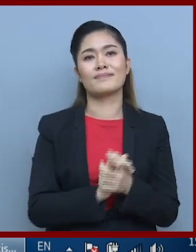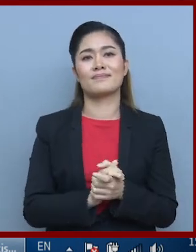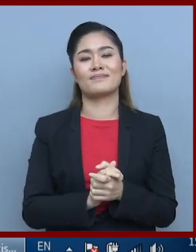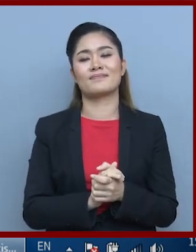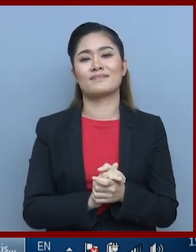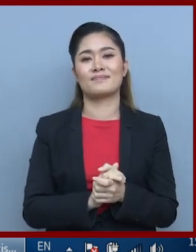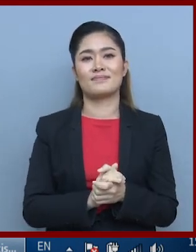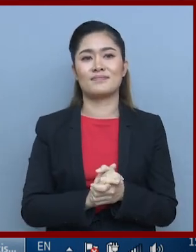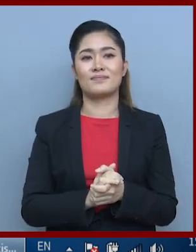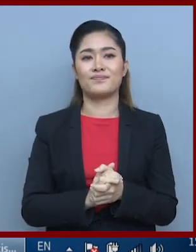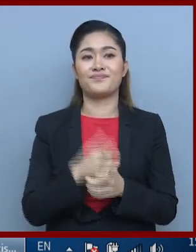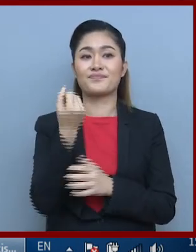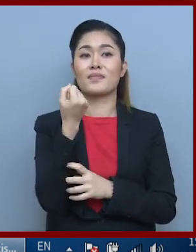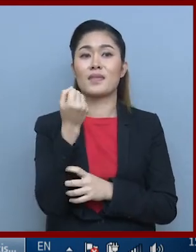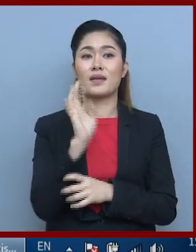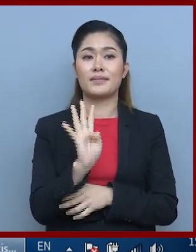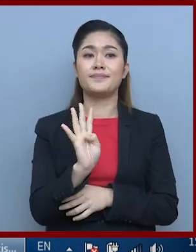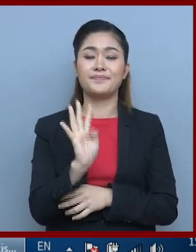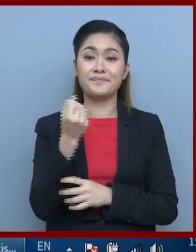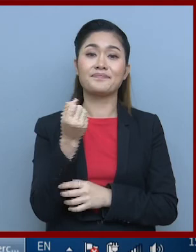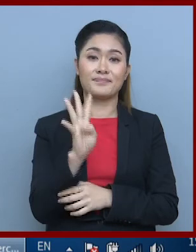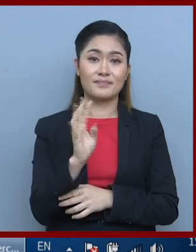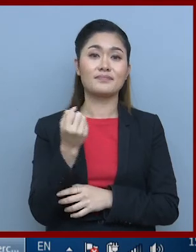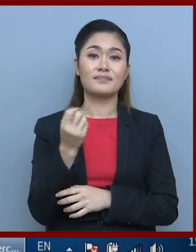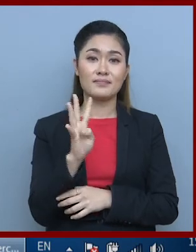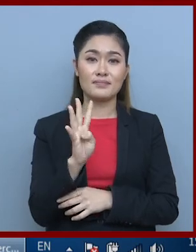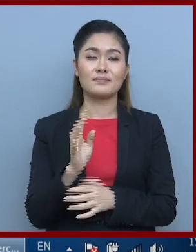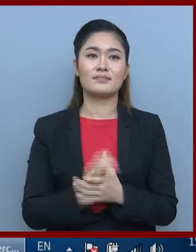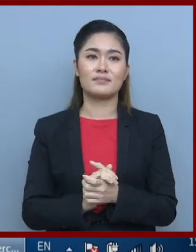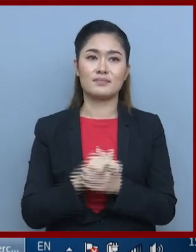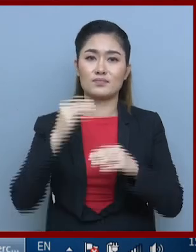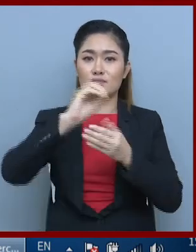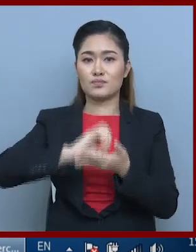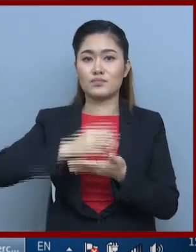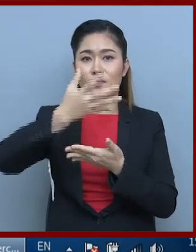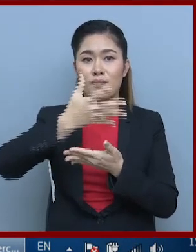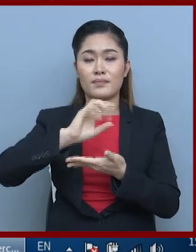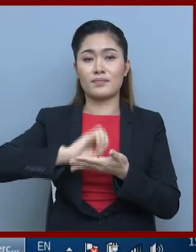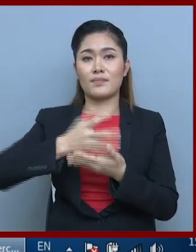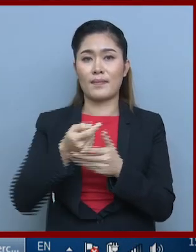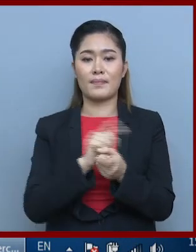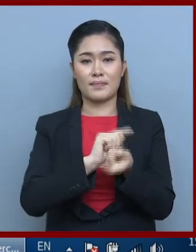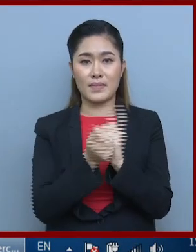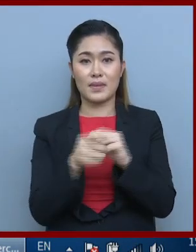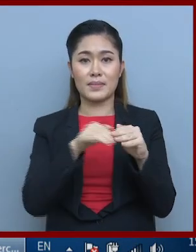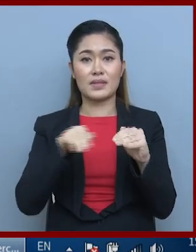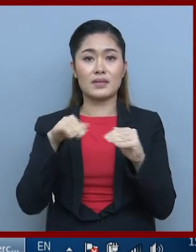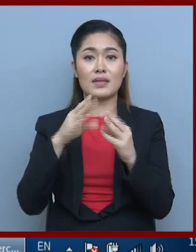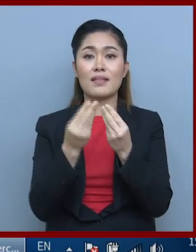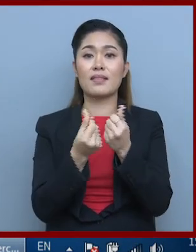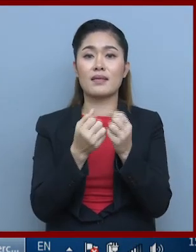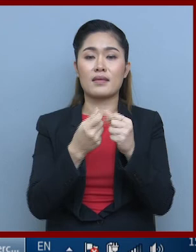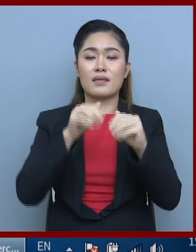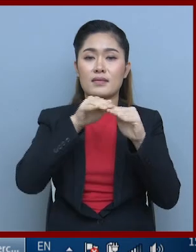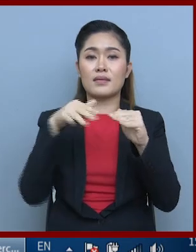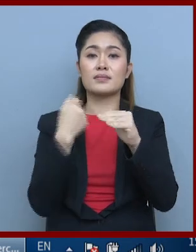ก็100ต่อมางานที่14โปรแกรมแปลงไบนารี่เป็นฐาน10